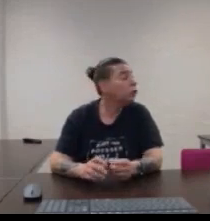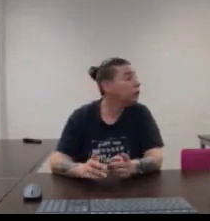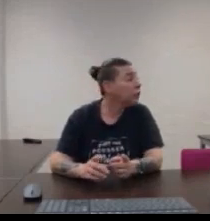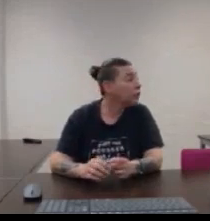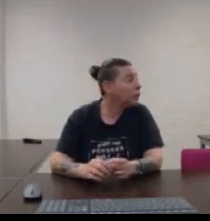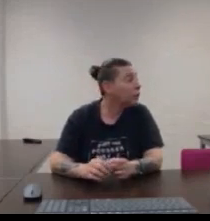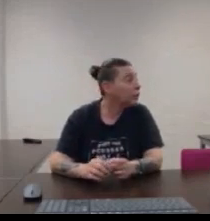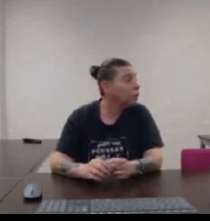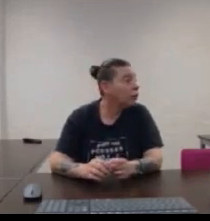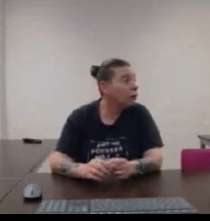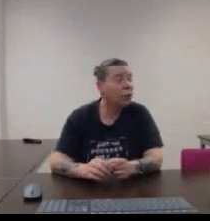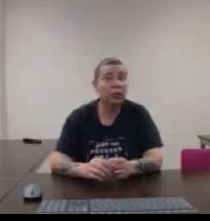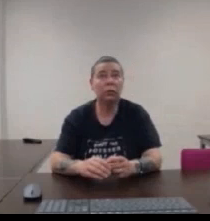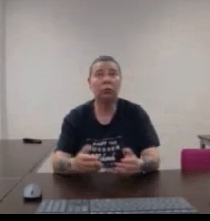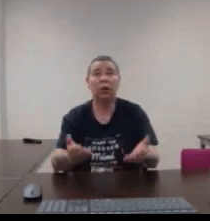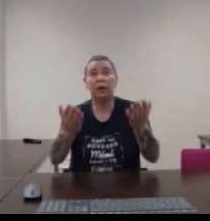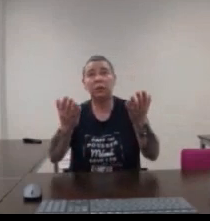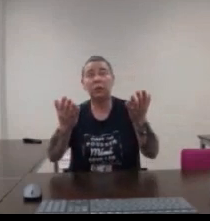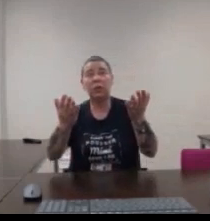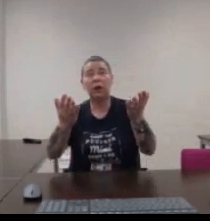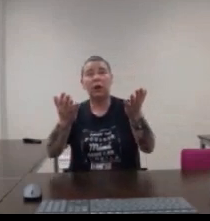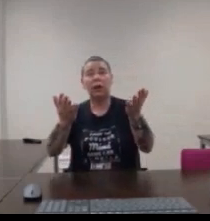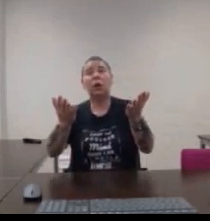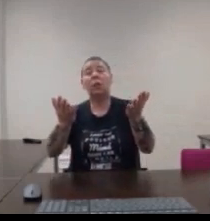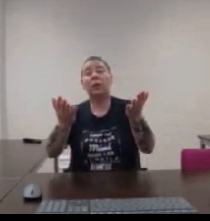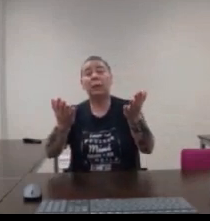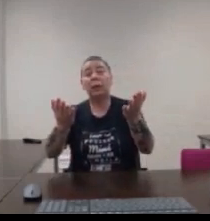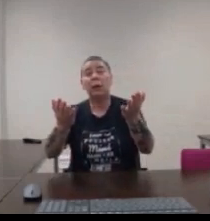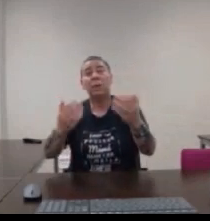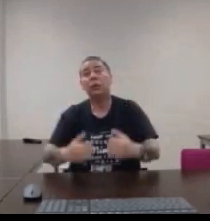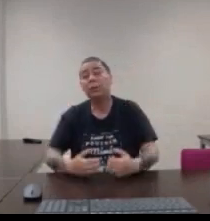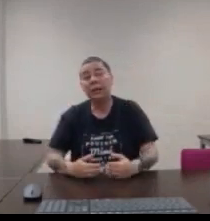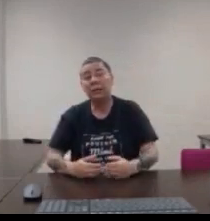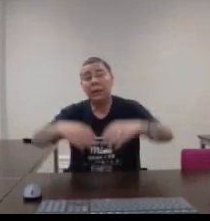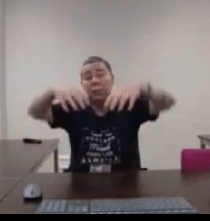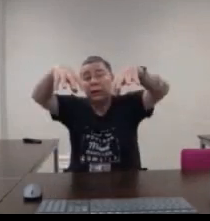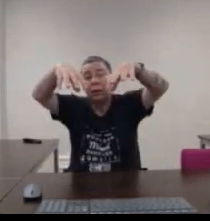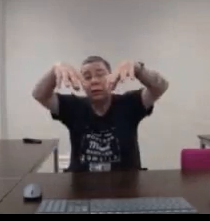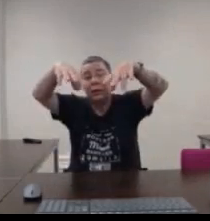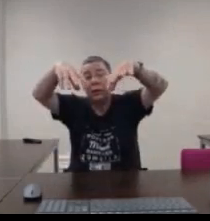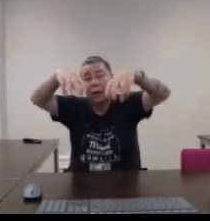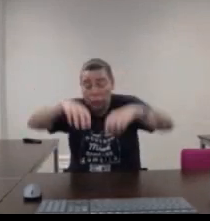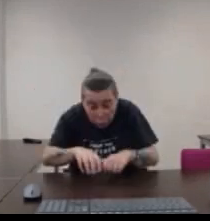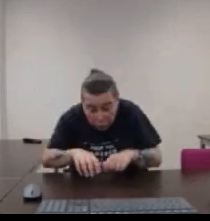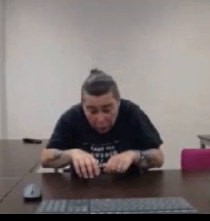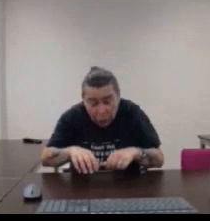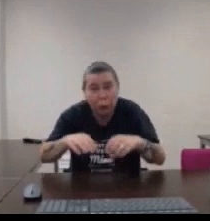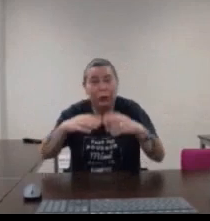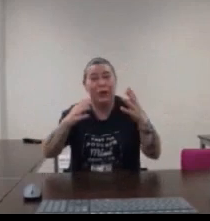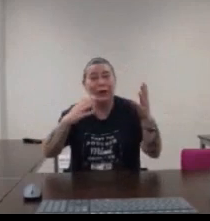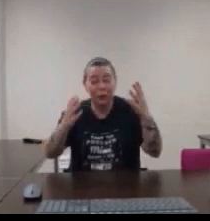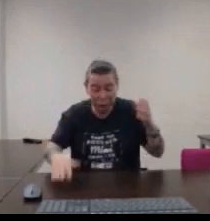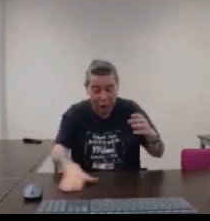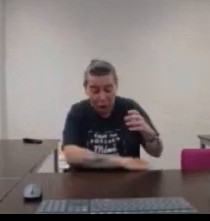Non, parce que je me disais, effectivement, si on surélève l'écran portable, mais qu'on n'a pas de clavier déporté, ça, c'est pas mieux que ça.